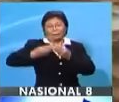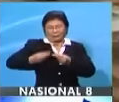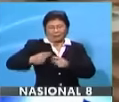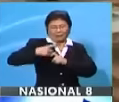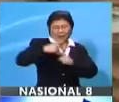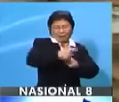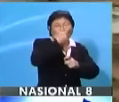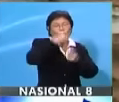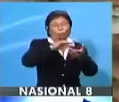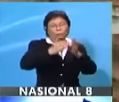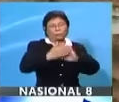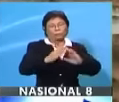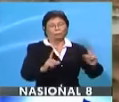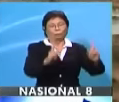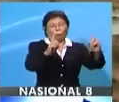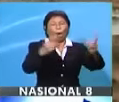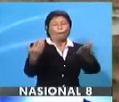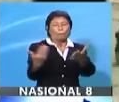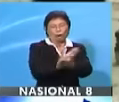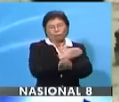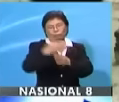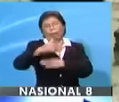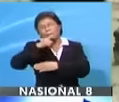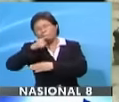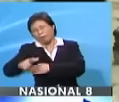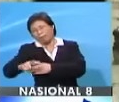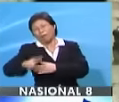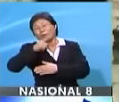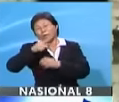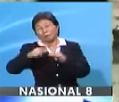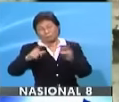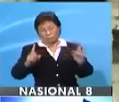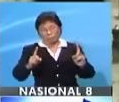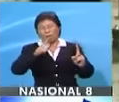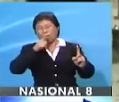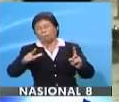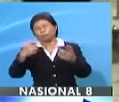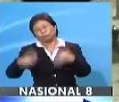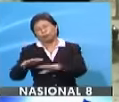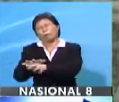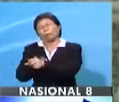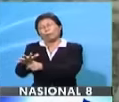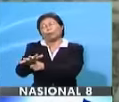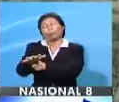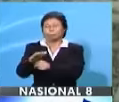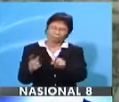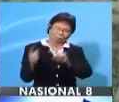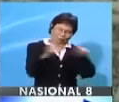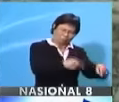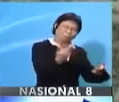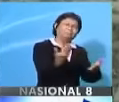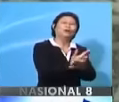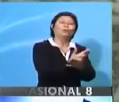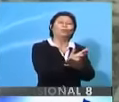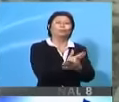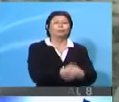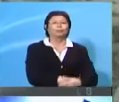tanah perkuburan baru selepas tanah perkuburan lama yang terletak bersebelahan telah penuh.